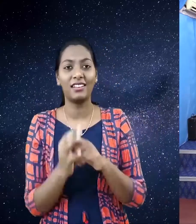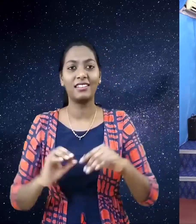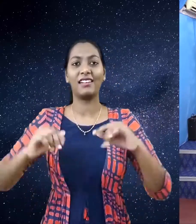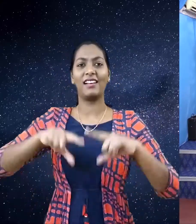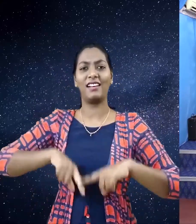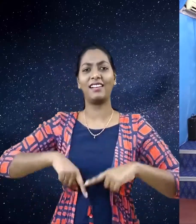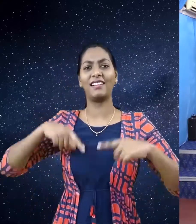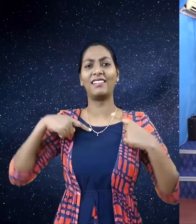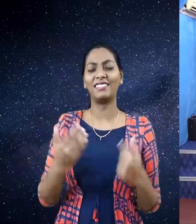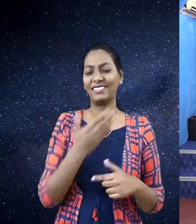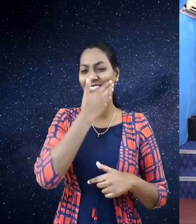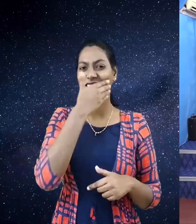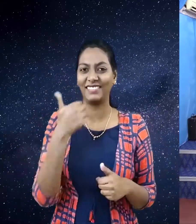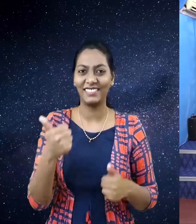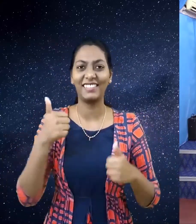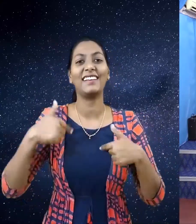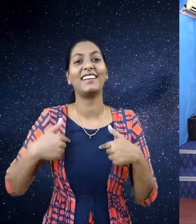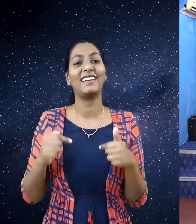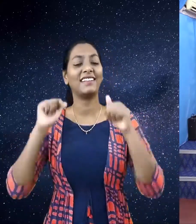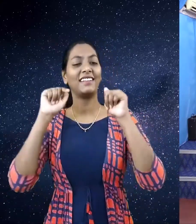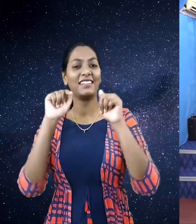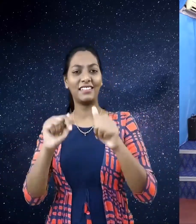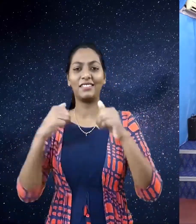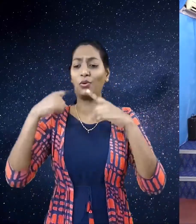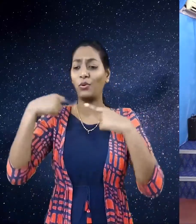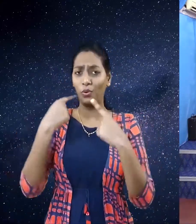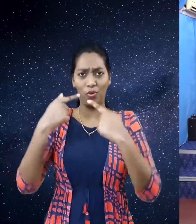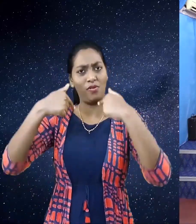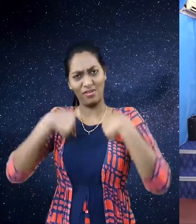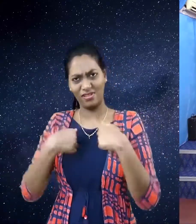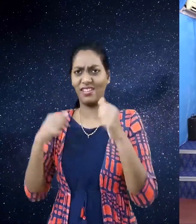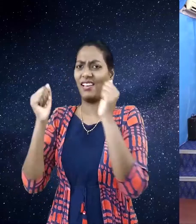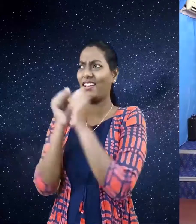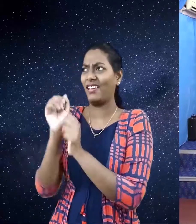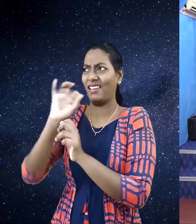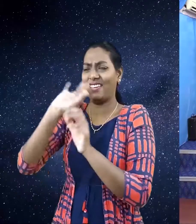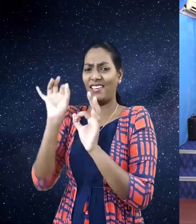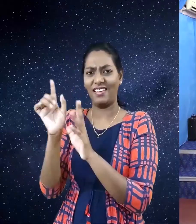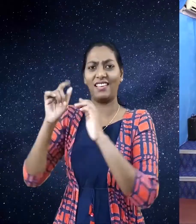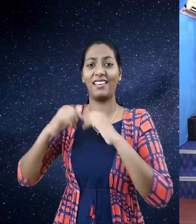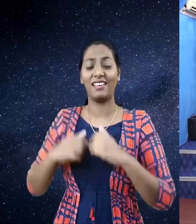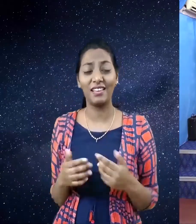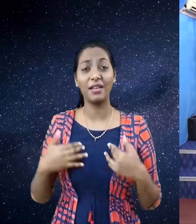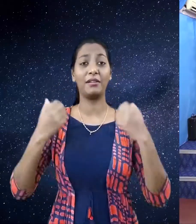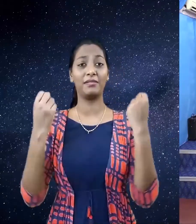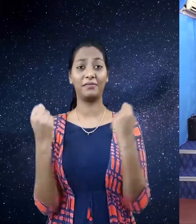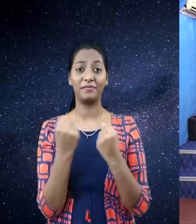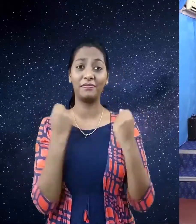जानता जीवन जीता मैं कौन मैं जानता